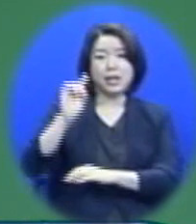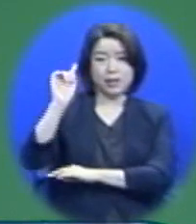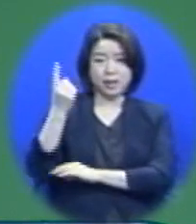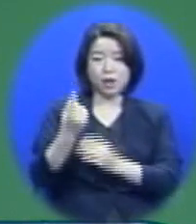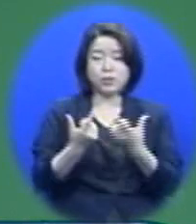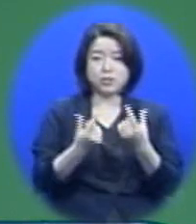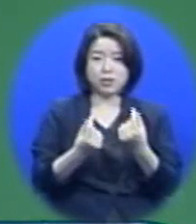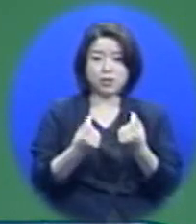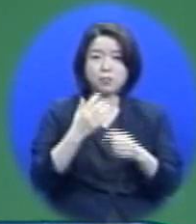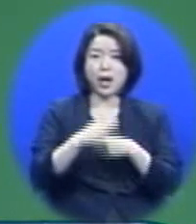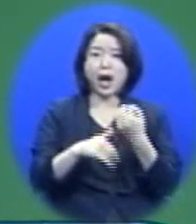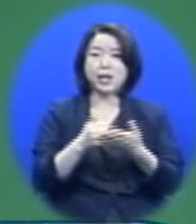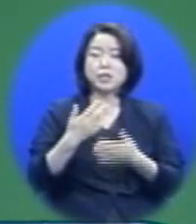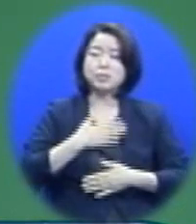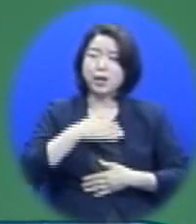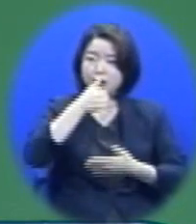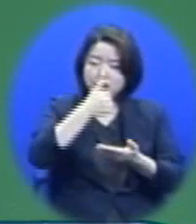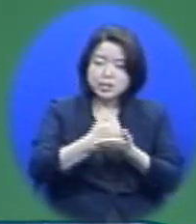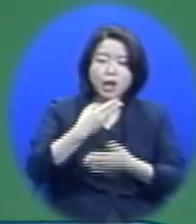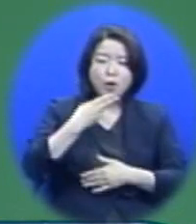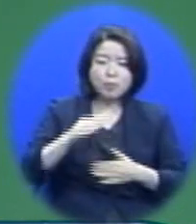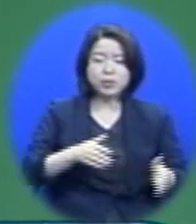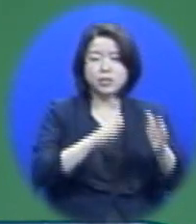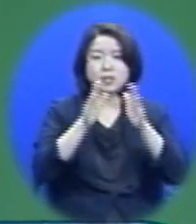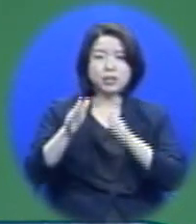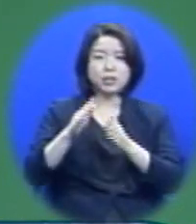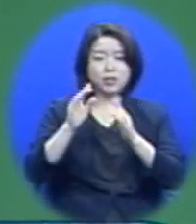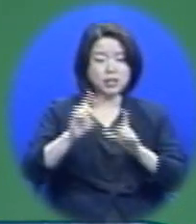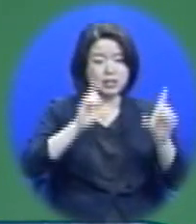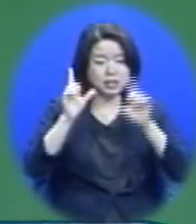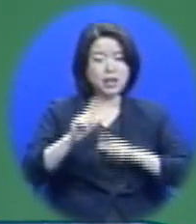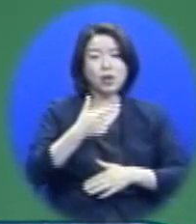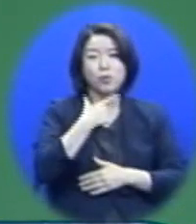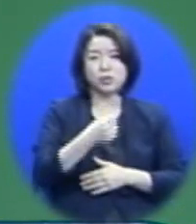다윗처럼 하나님 제가 흠없는 삶을 살고 싶습니다.